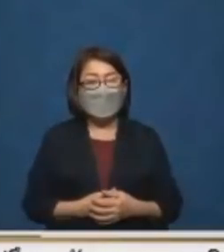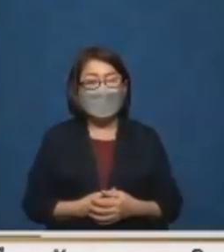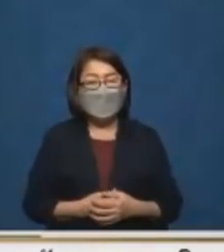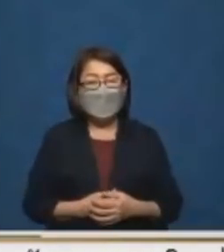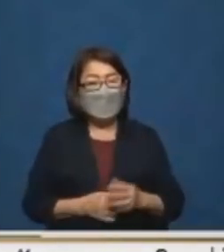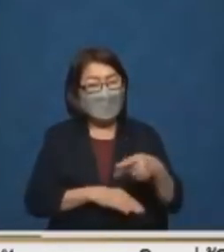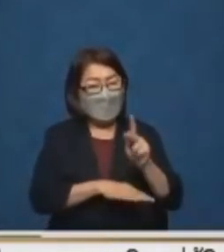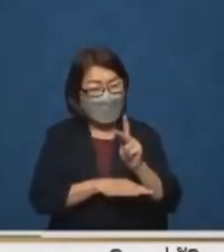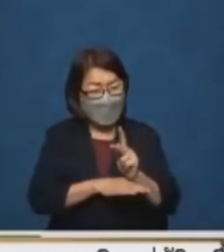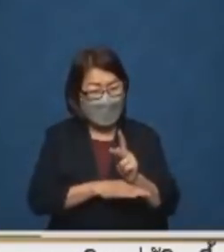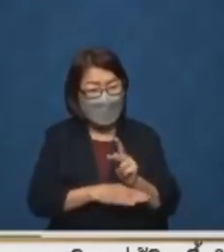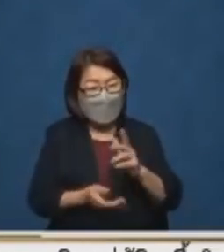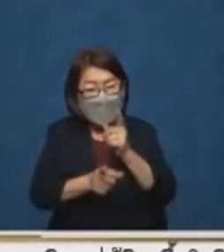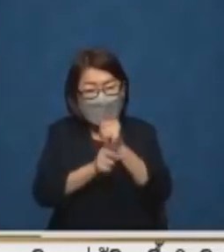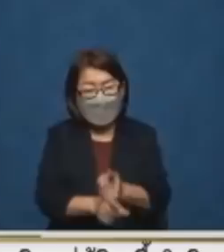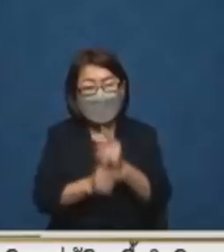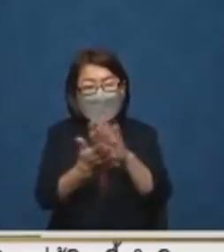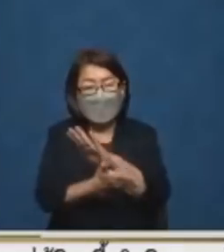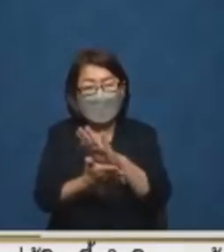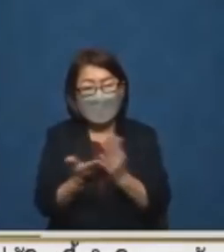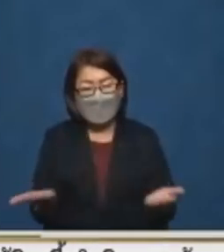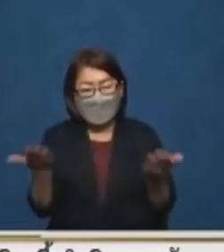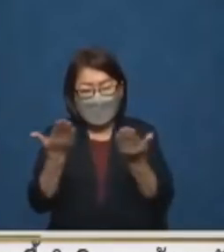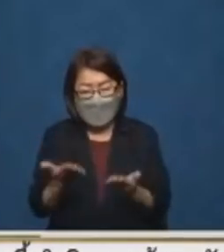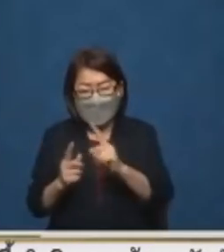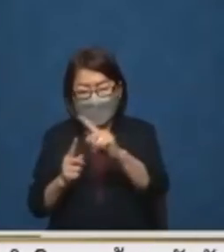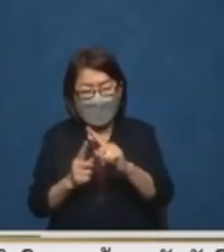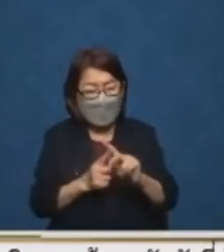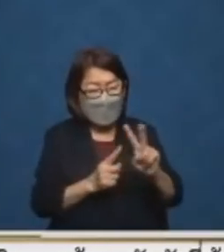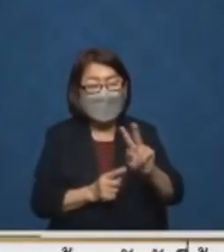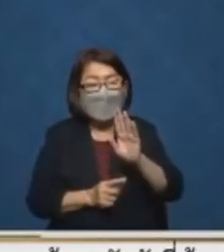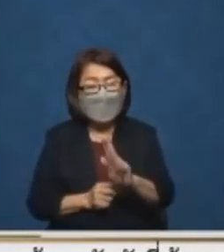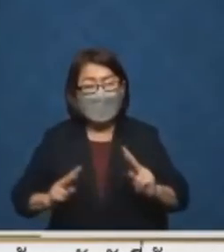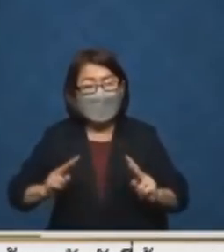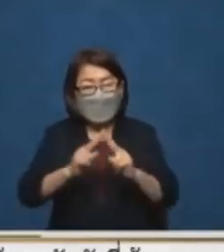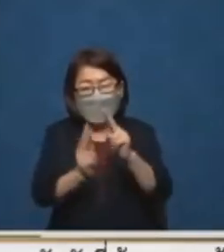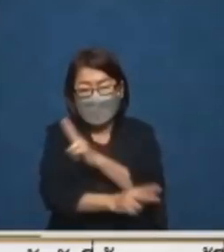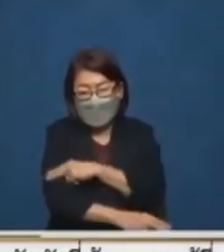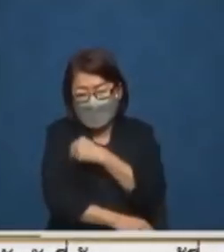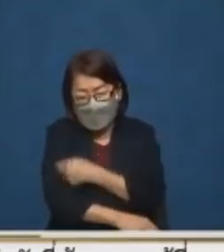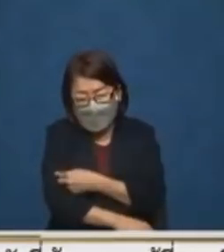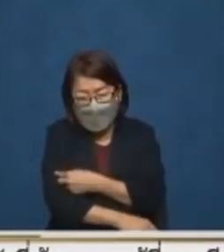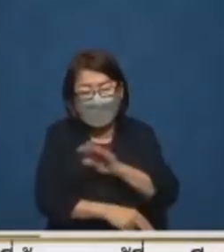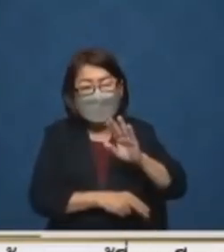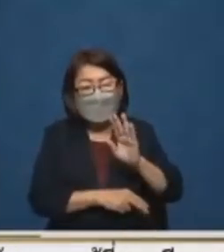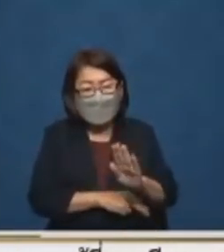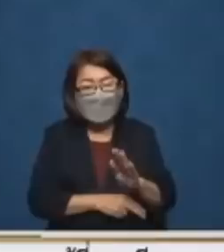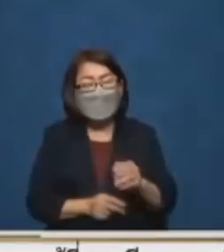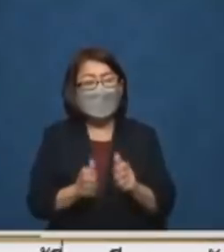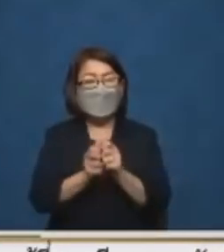ท่ประทานครับตรง